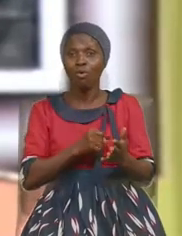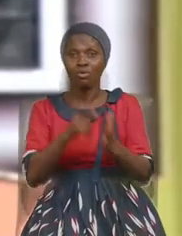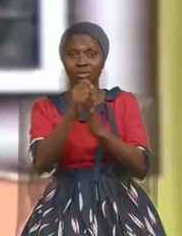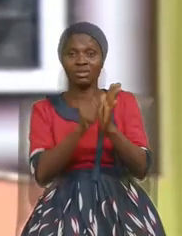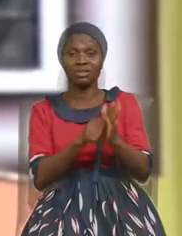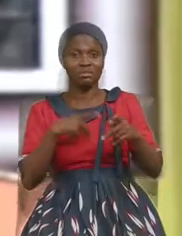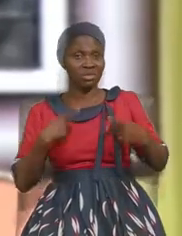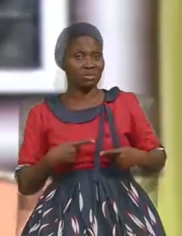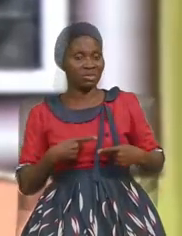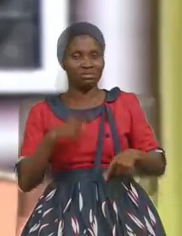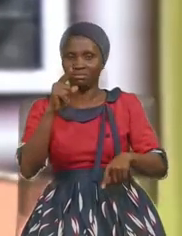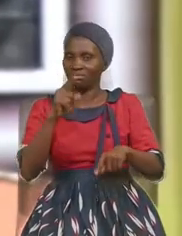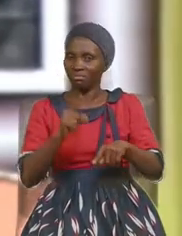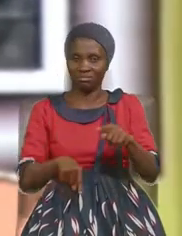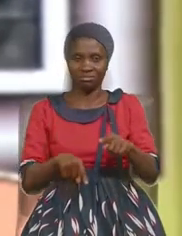péché.